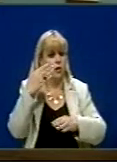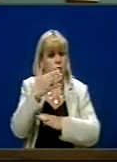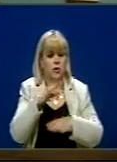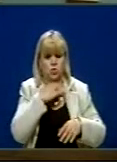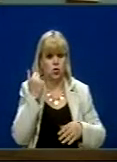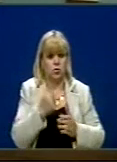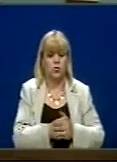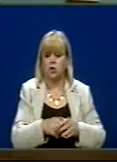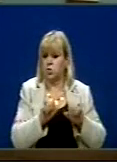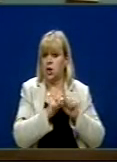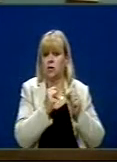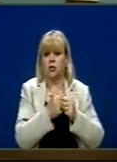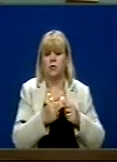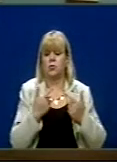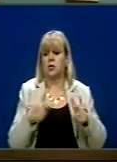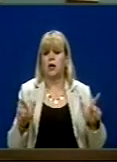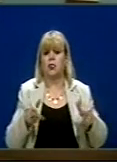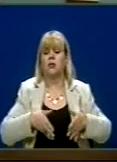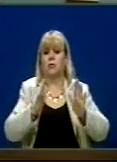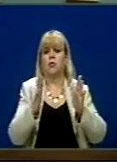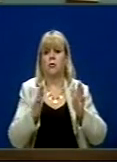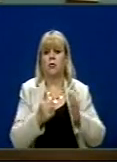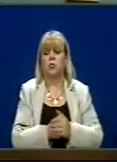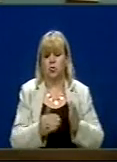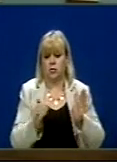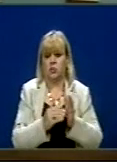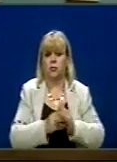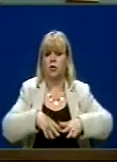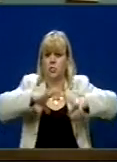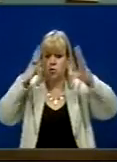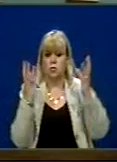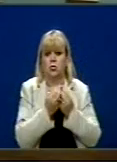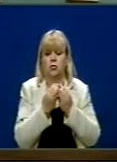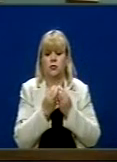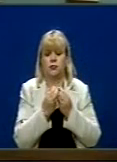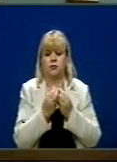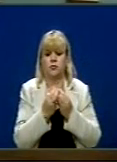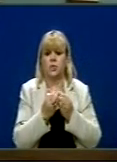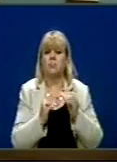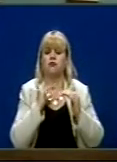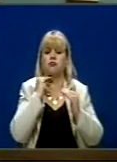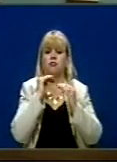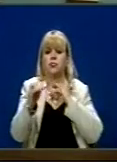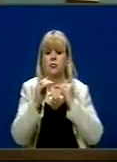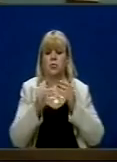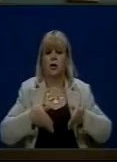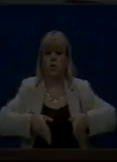shumë nëse shkatërrohen se sa nëse lejohen rrugët aty, të ndihmojmë të gjithë sepse kështu mund të arrijmë standard të lartë të rrugëve dhe siguri të lartë.